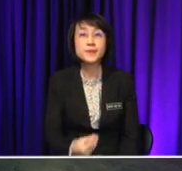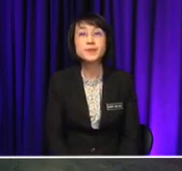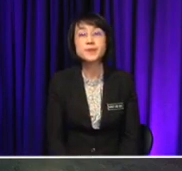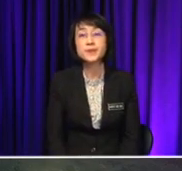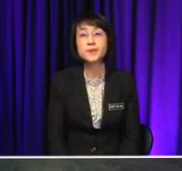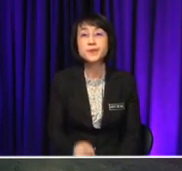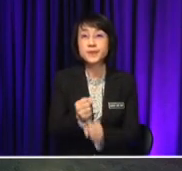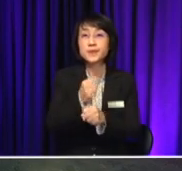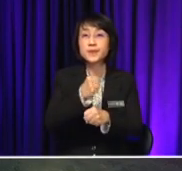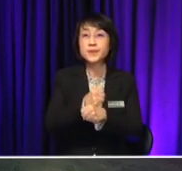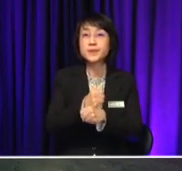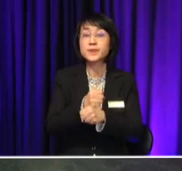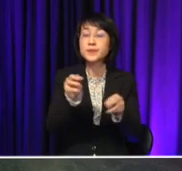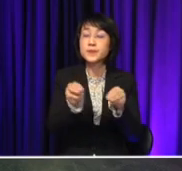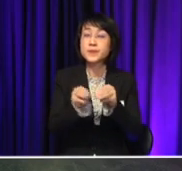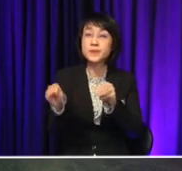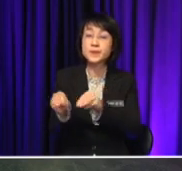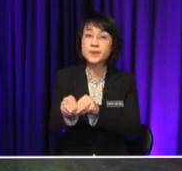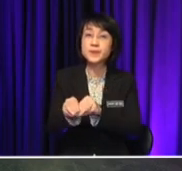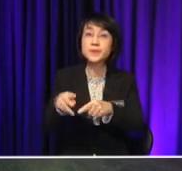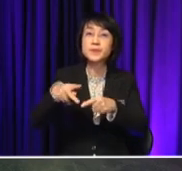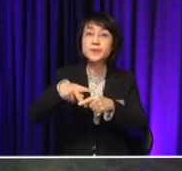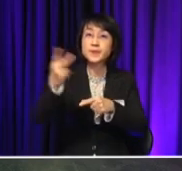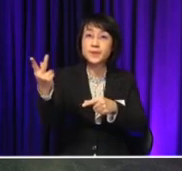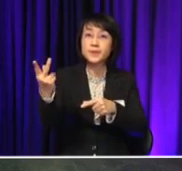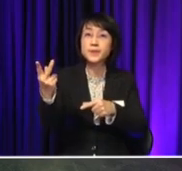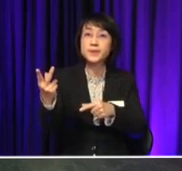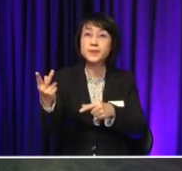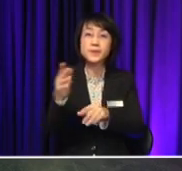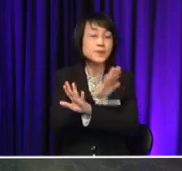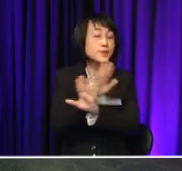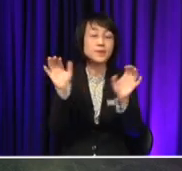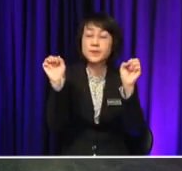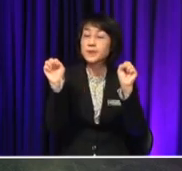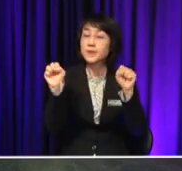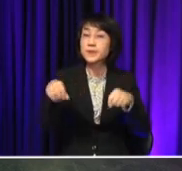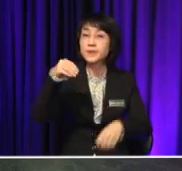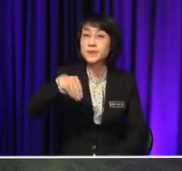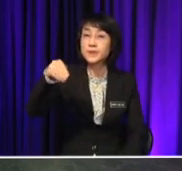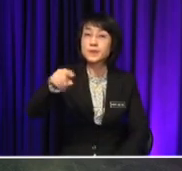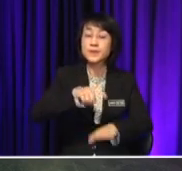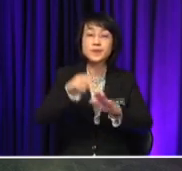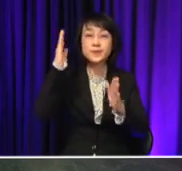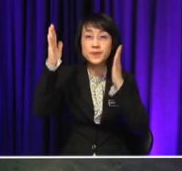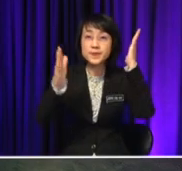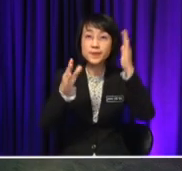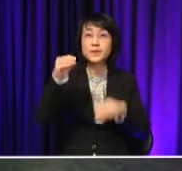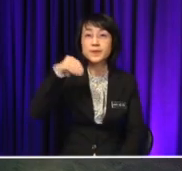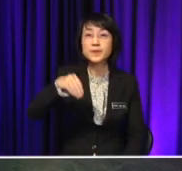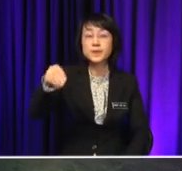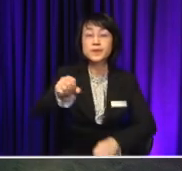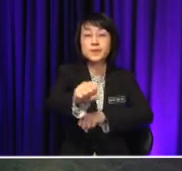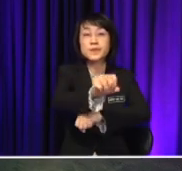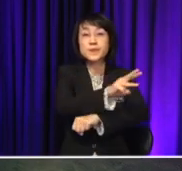macam padi tapi dia ditanam di tanam di Indonesia ditanam di kawasan yang beriklim sejuk